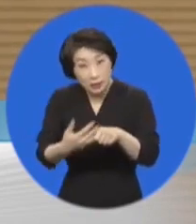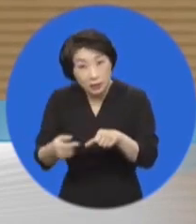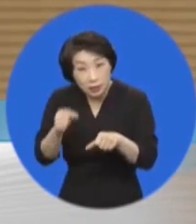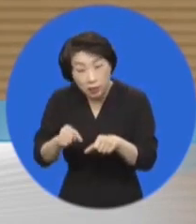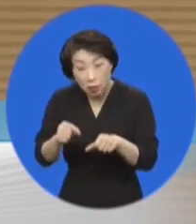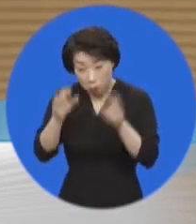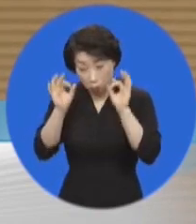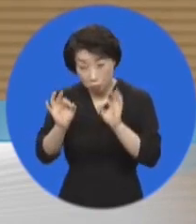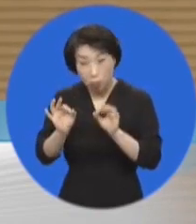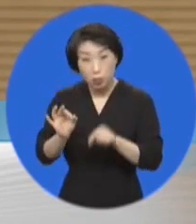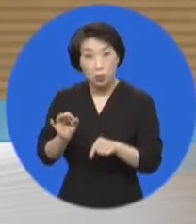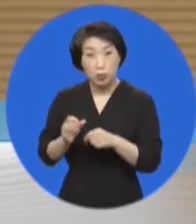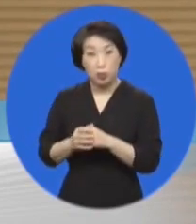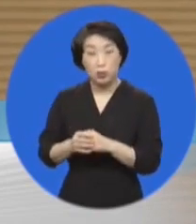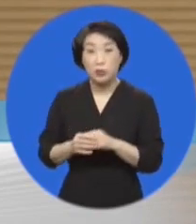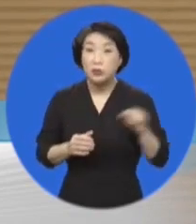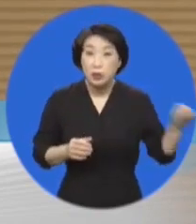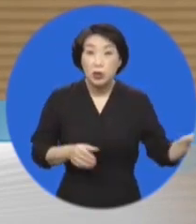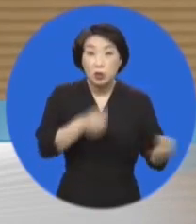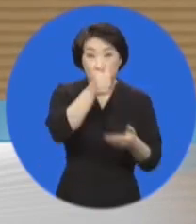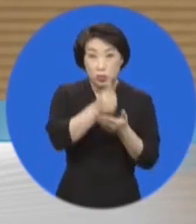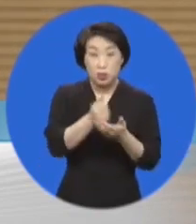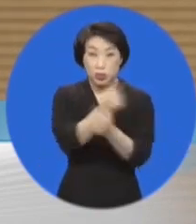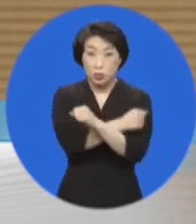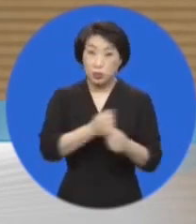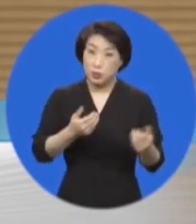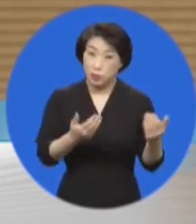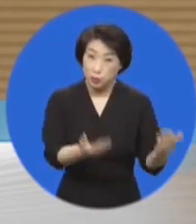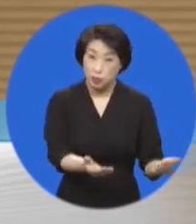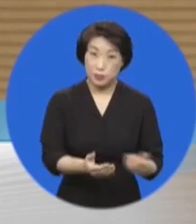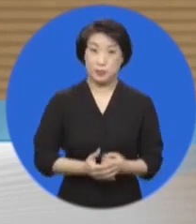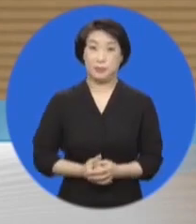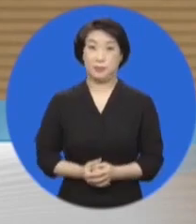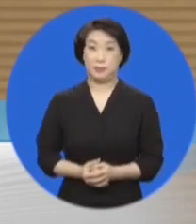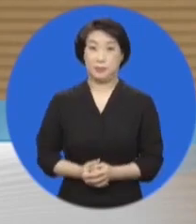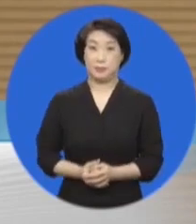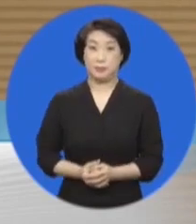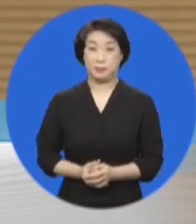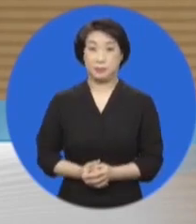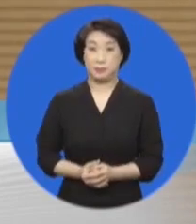피를 보고 그 사람의 죄를 용서합니다.